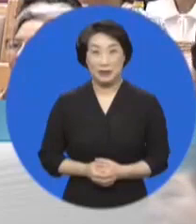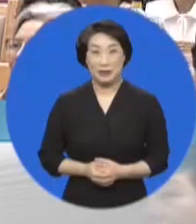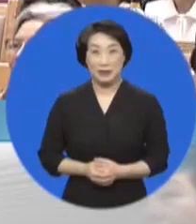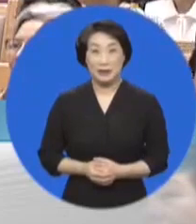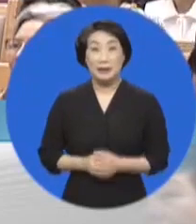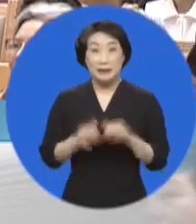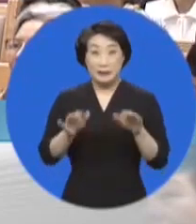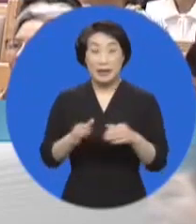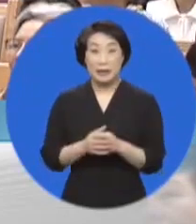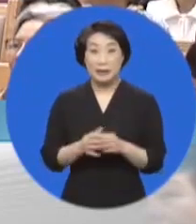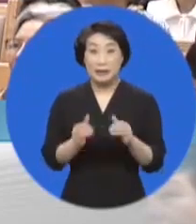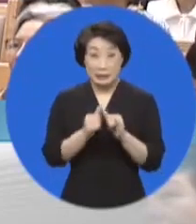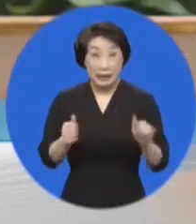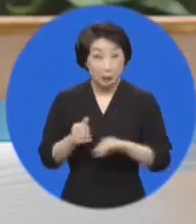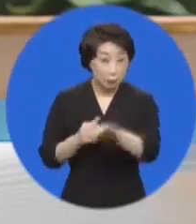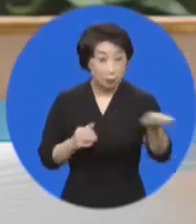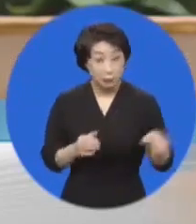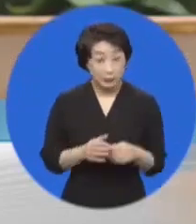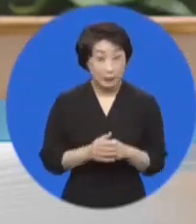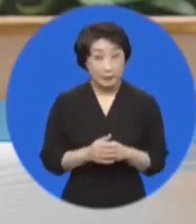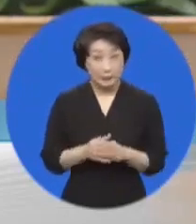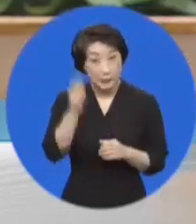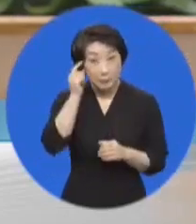응? 보세요. 사람이